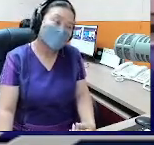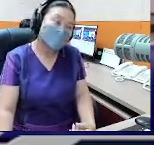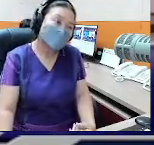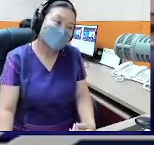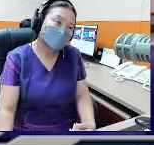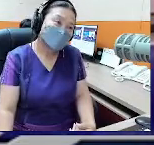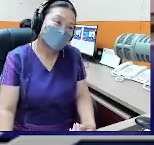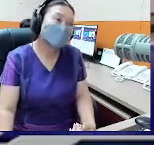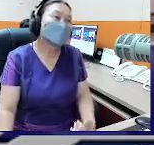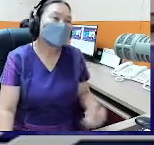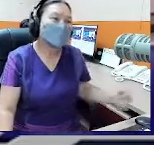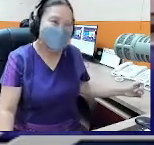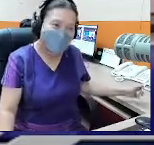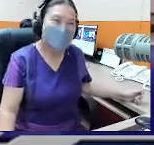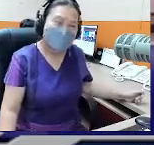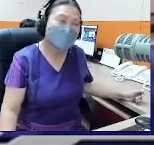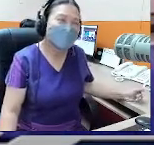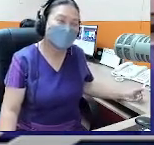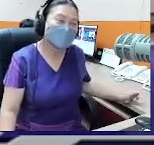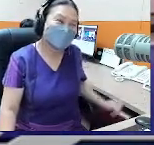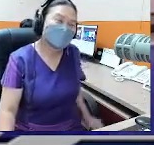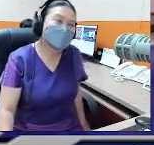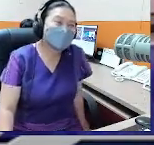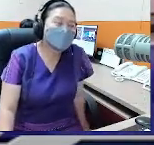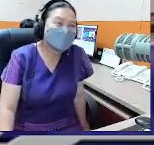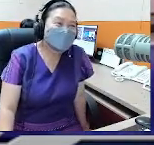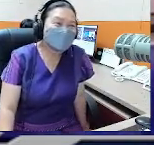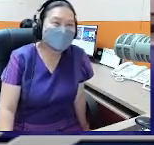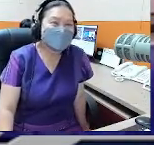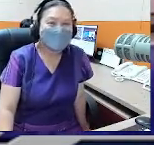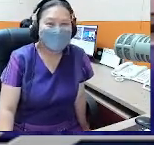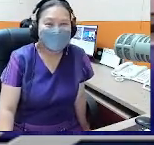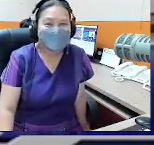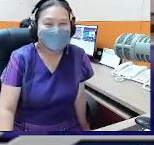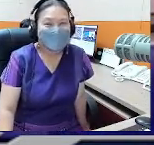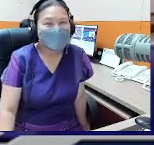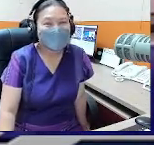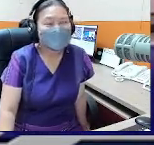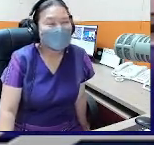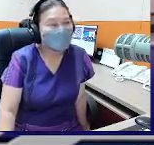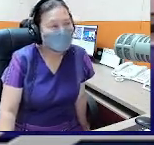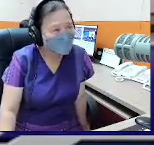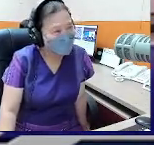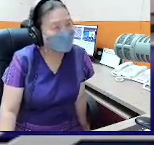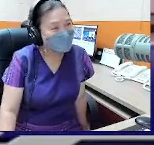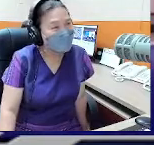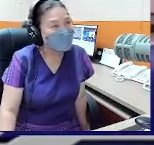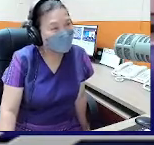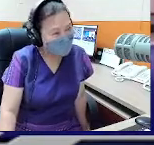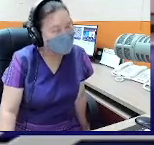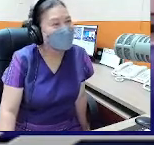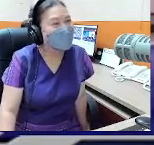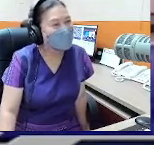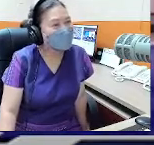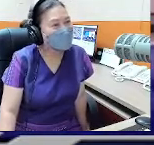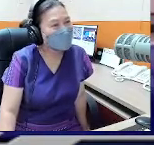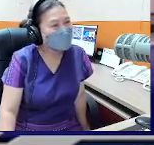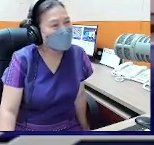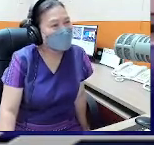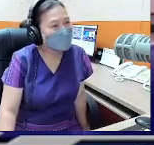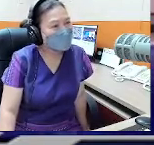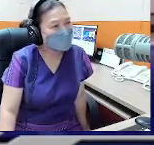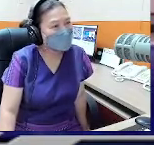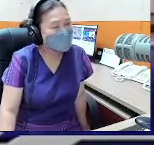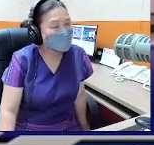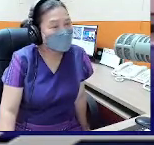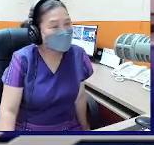ซึ่งมันเป็นเทรนด์ไปแล้วค่ะตอนนี้ทางสนคเนี่ยสำนักงานนโยบายยุทธศาสตร์การค้าเนี่ยได้มี